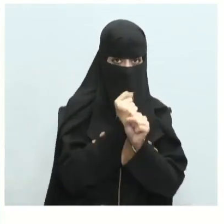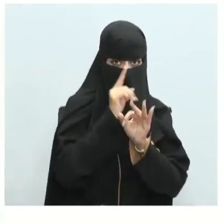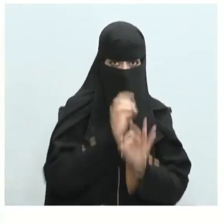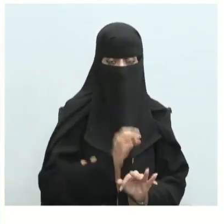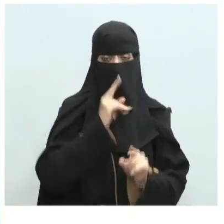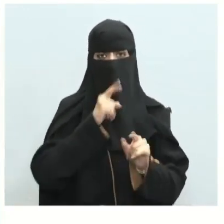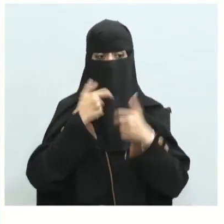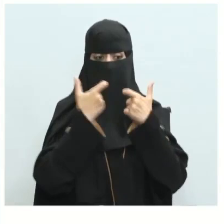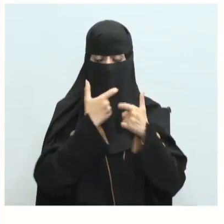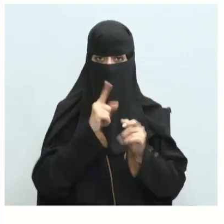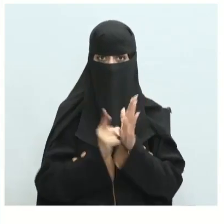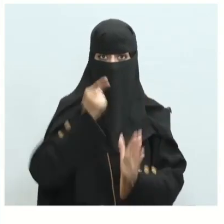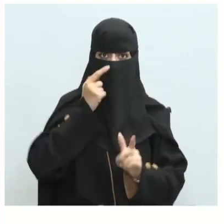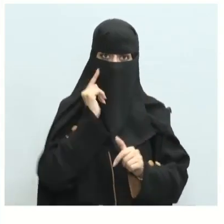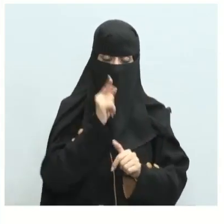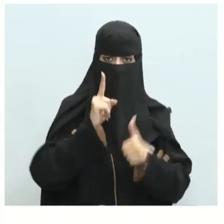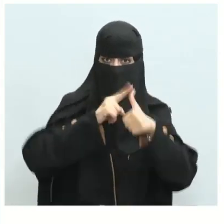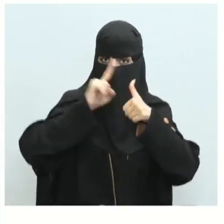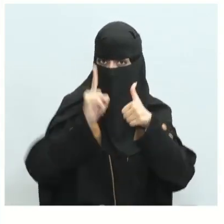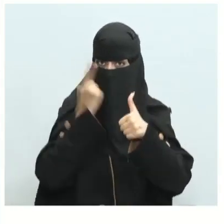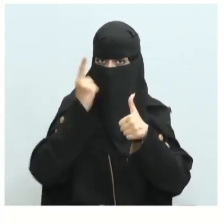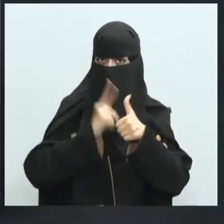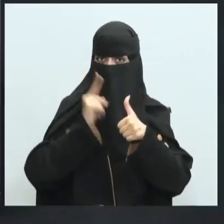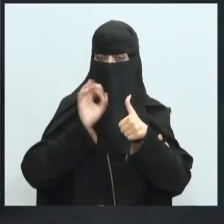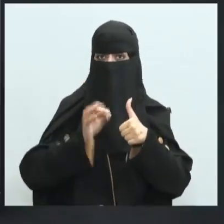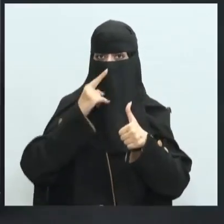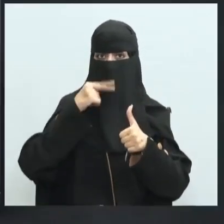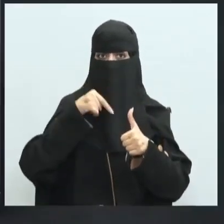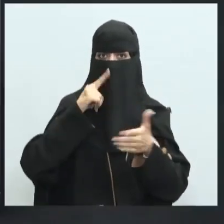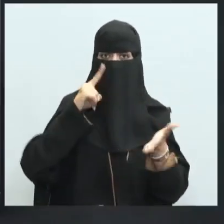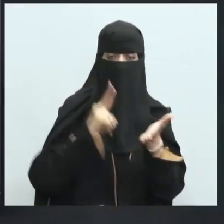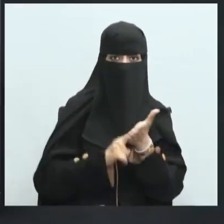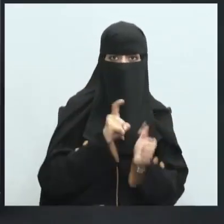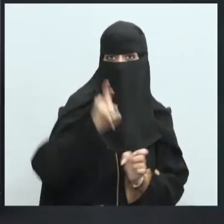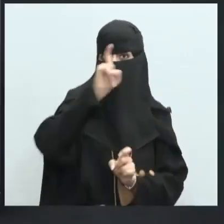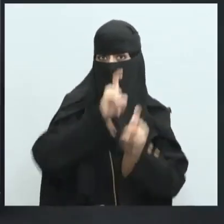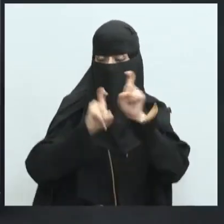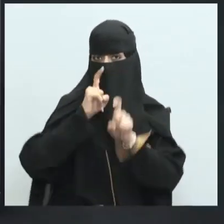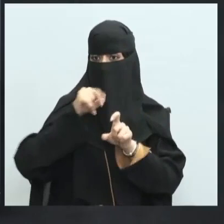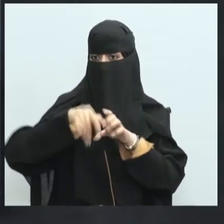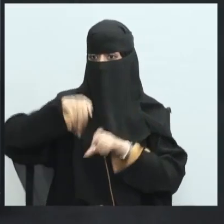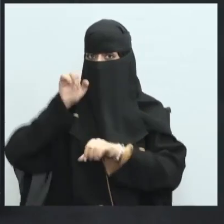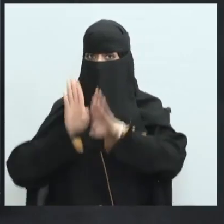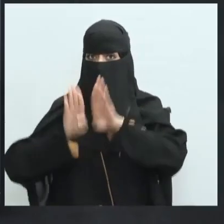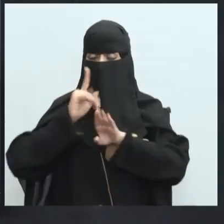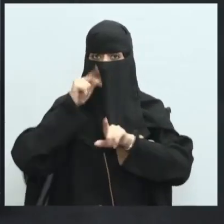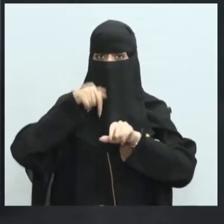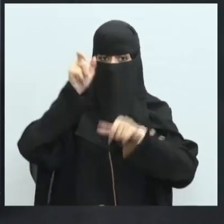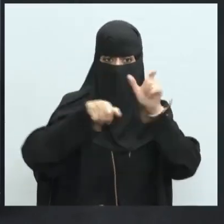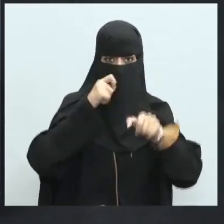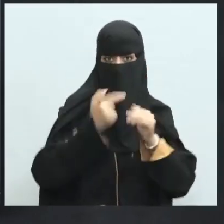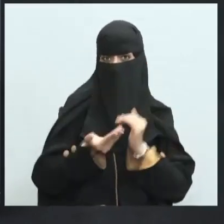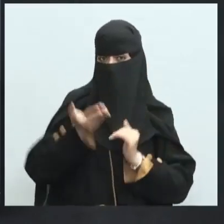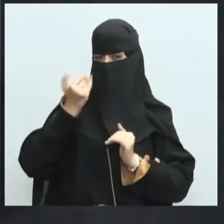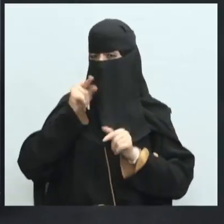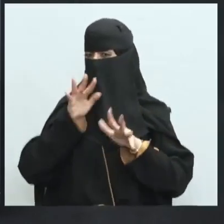النصائح والتوجيهات هو هي ان تسال المرشحين السابقين الذين تقدموا لهذه